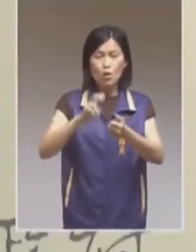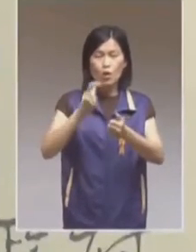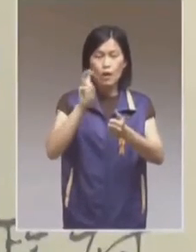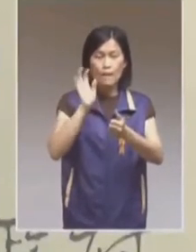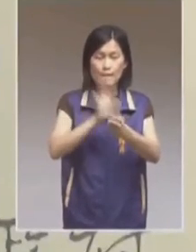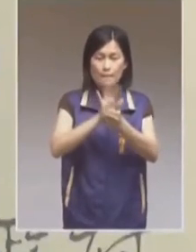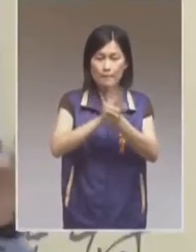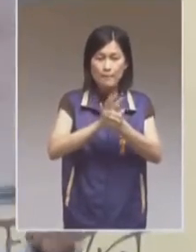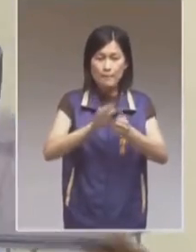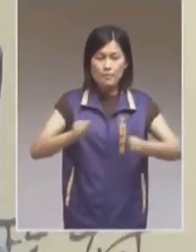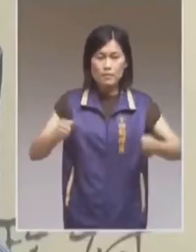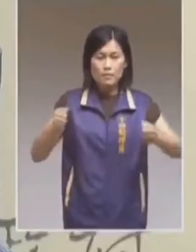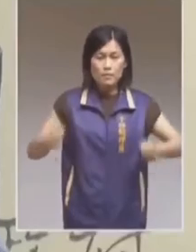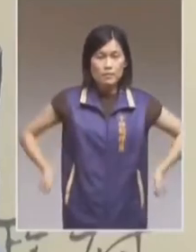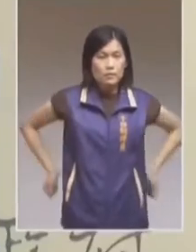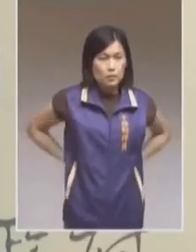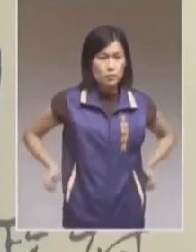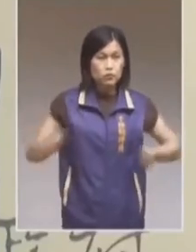析。